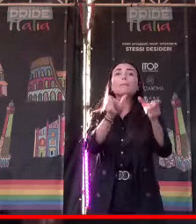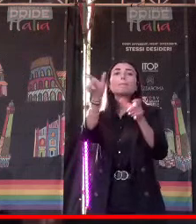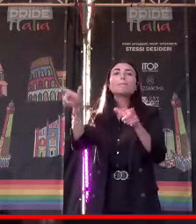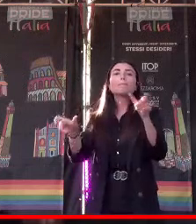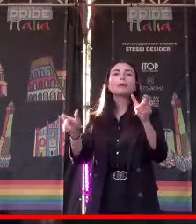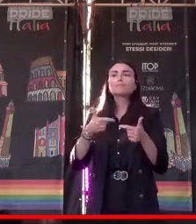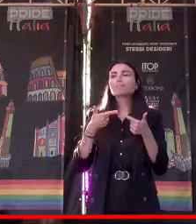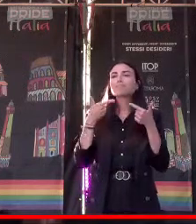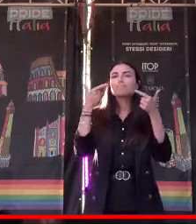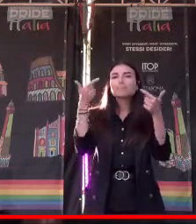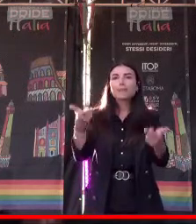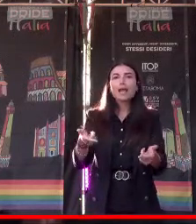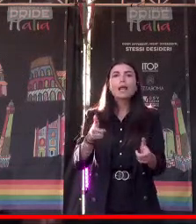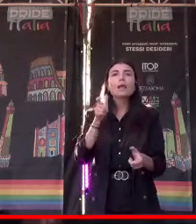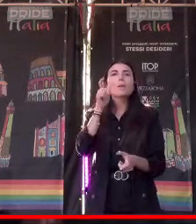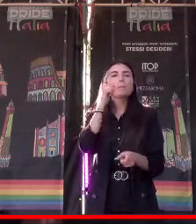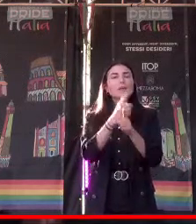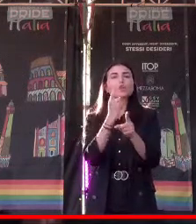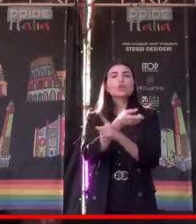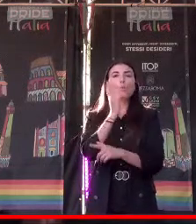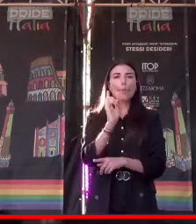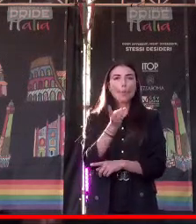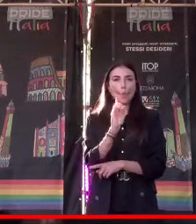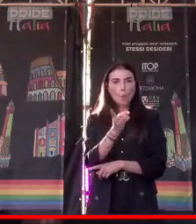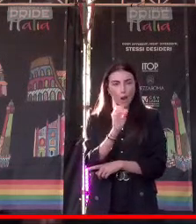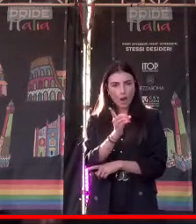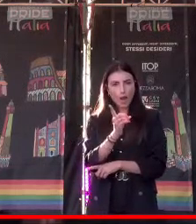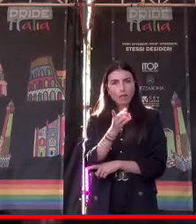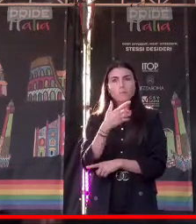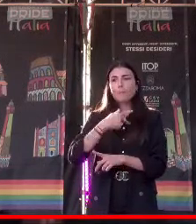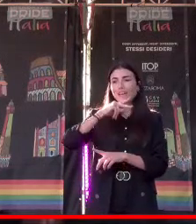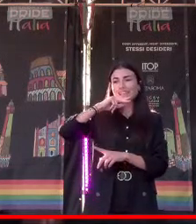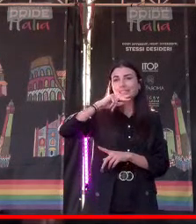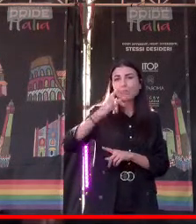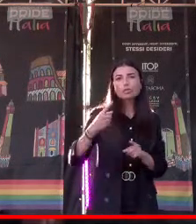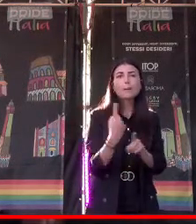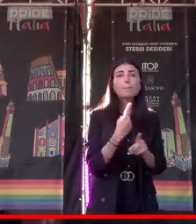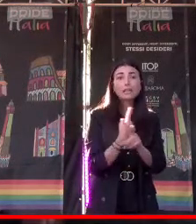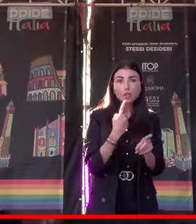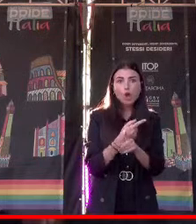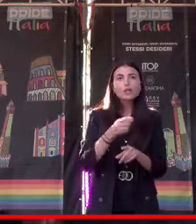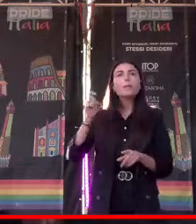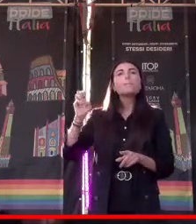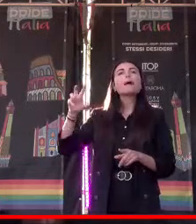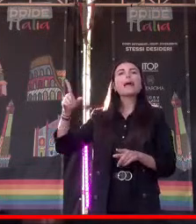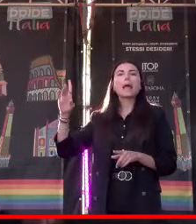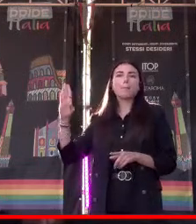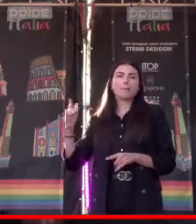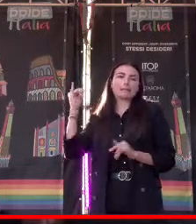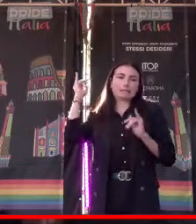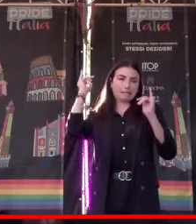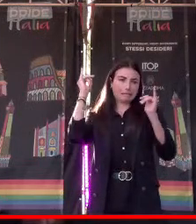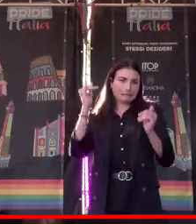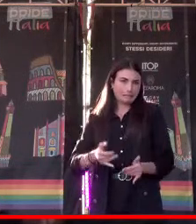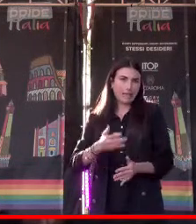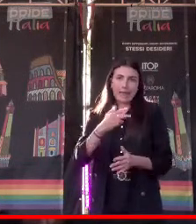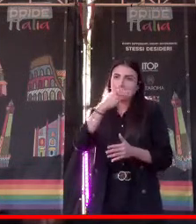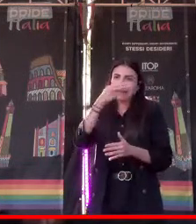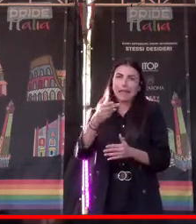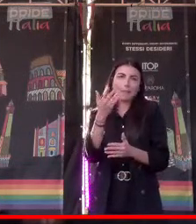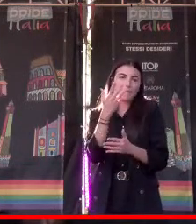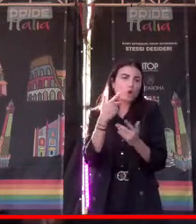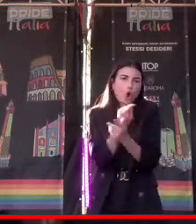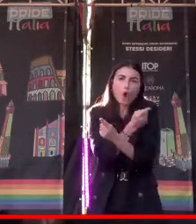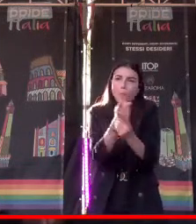bisogni, perché poi in realtà è la risposta ai bisogni, quella che si chiama PEBA, si chiama come vuole, ma insomma è quello che dobbiamo riuscire